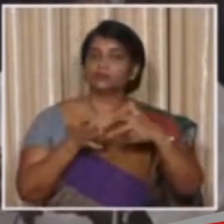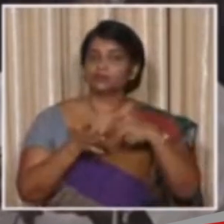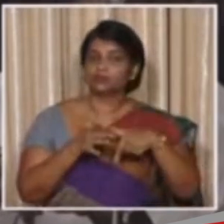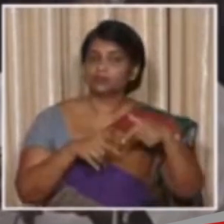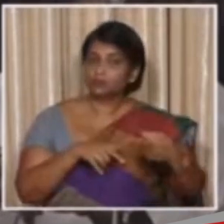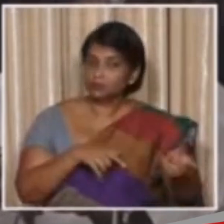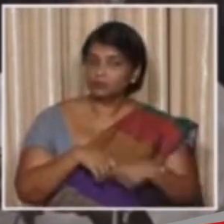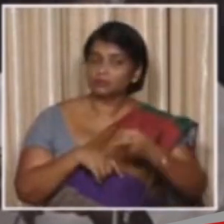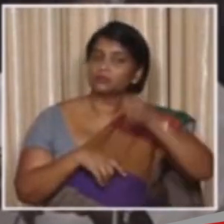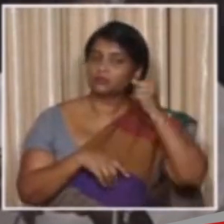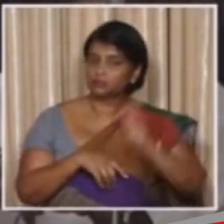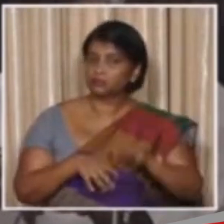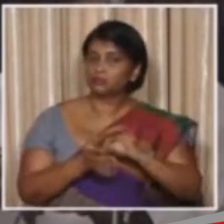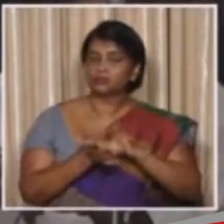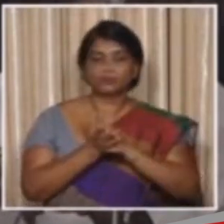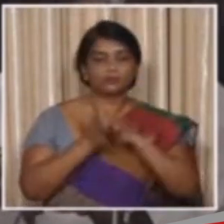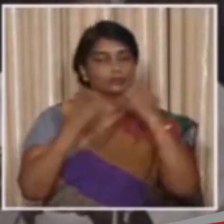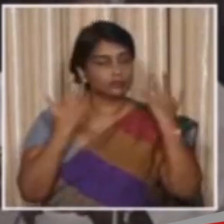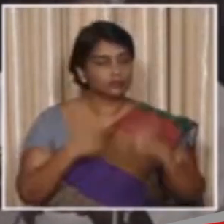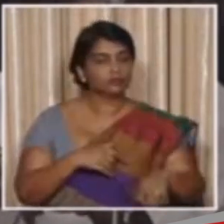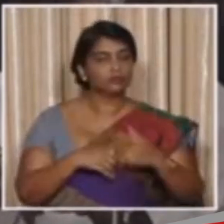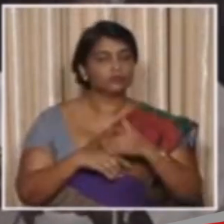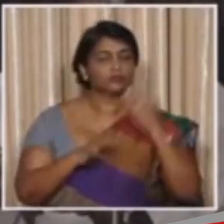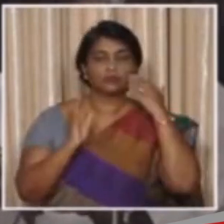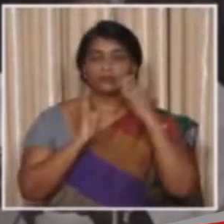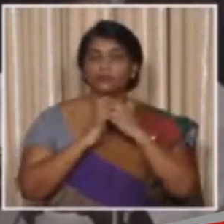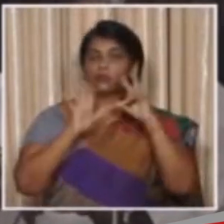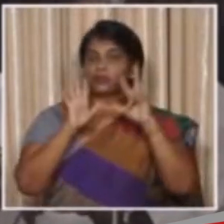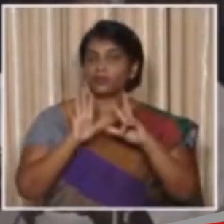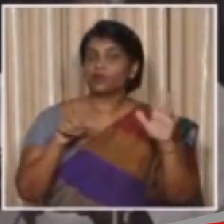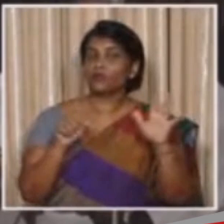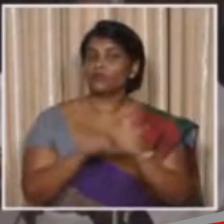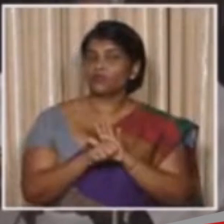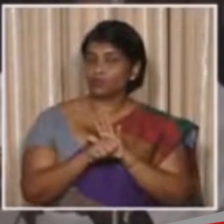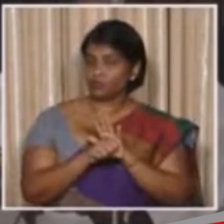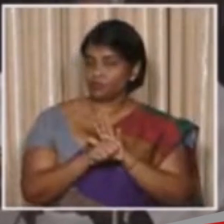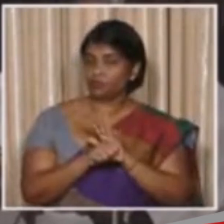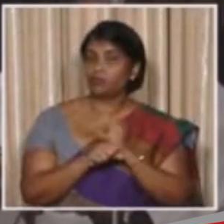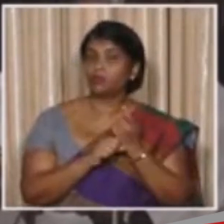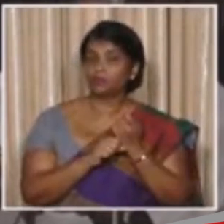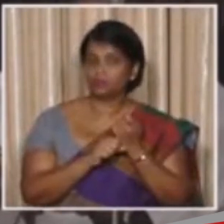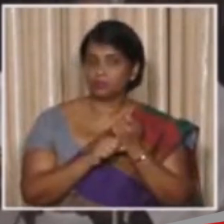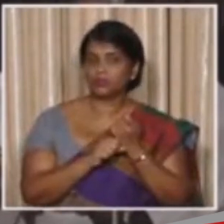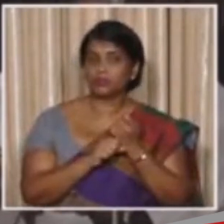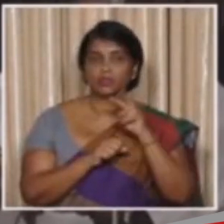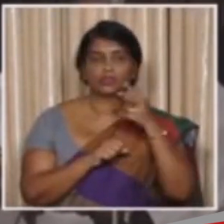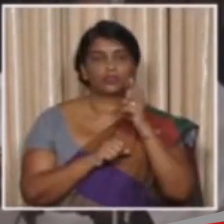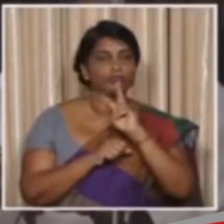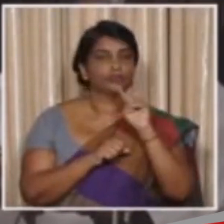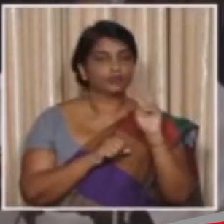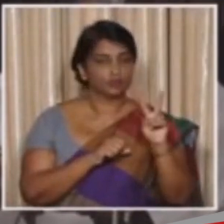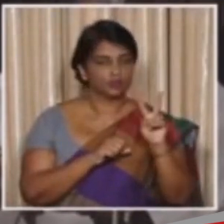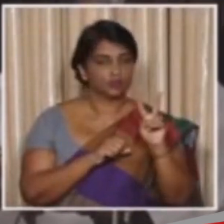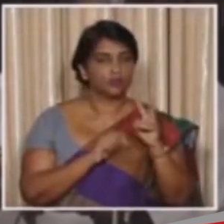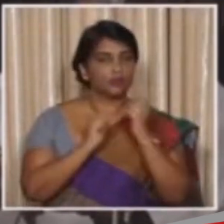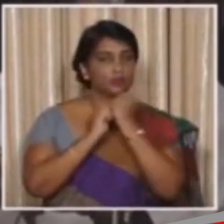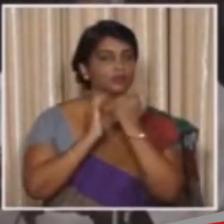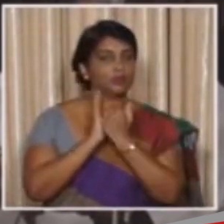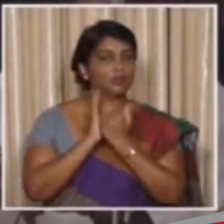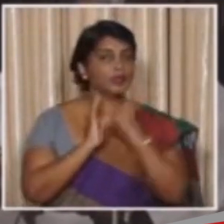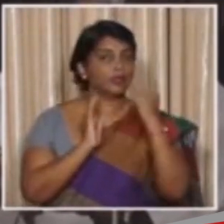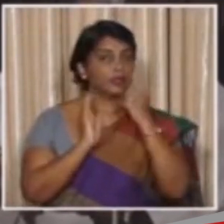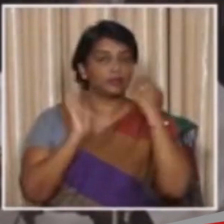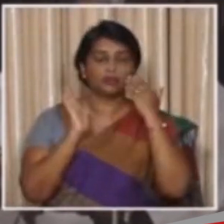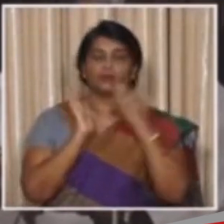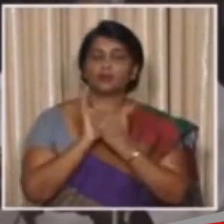දිනම සම්මත කිරීමෙන් අනතුරුව විෂයාංක 8 පරිපූරක මුදල ශීර්ෂ 222 වැඩසටහන 1